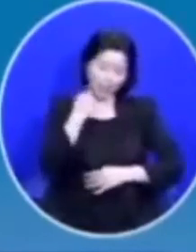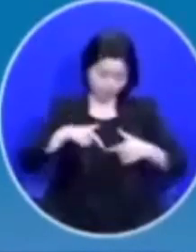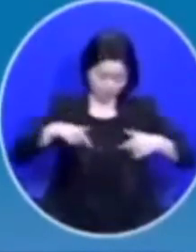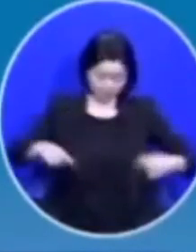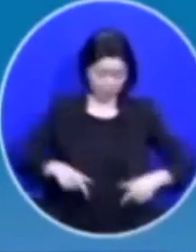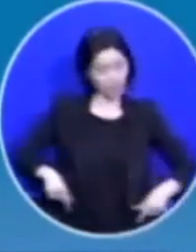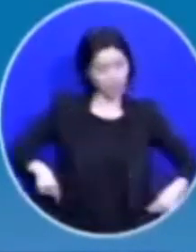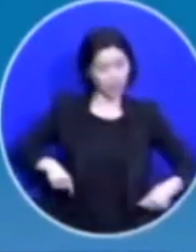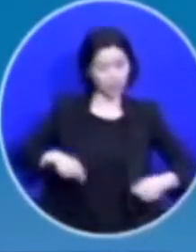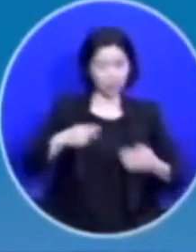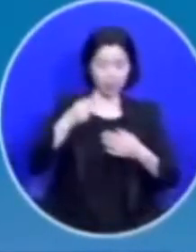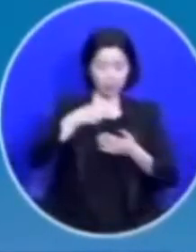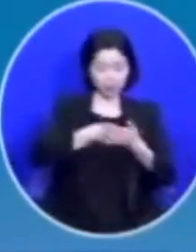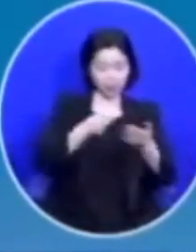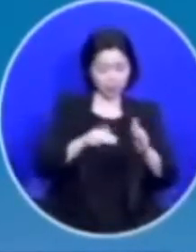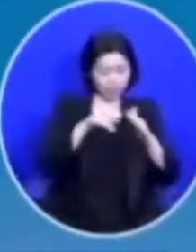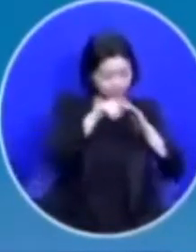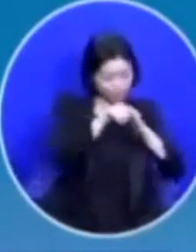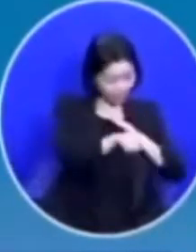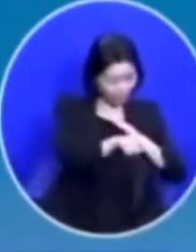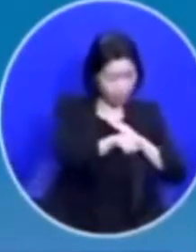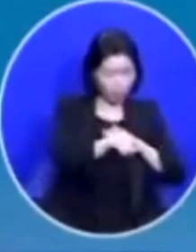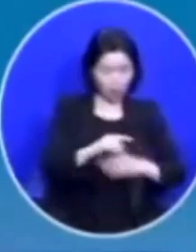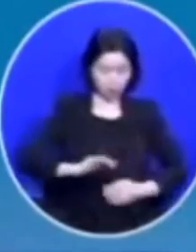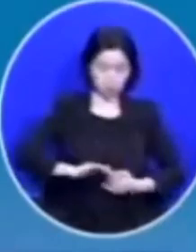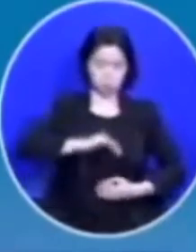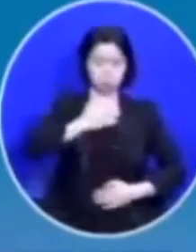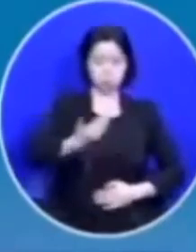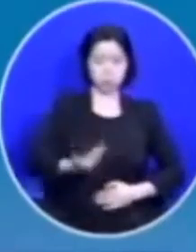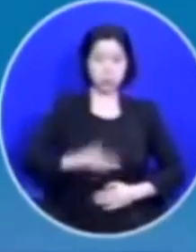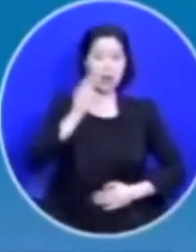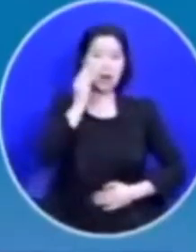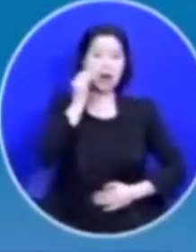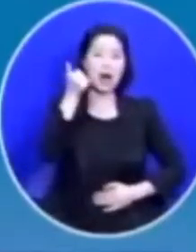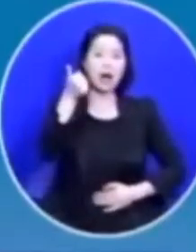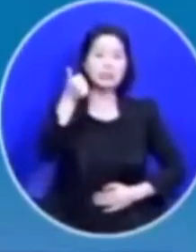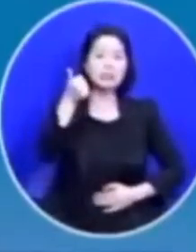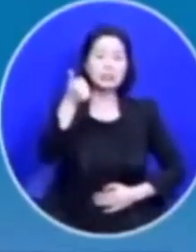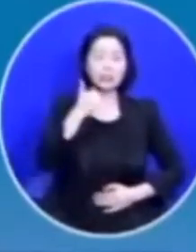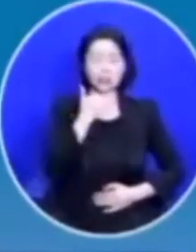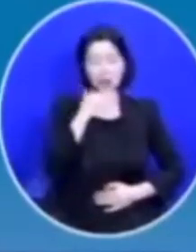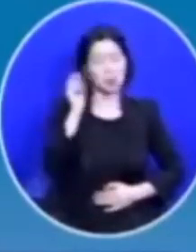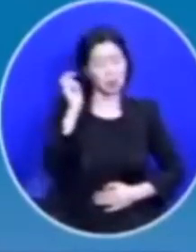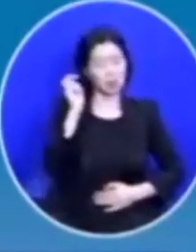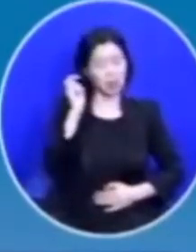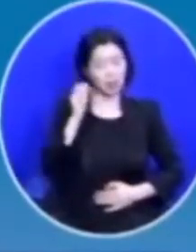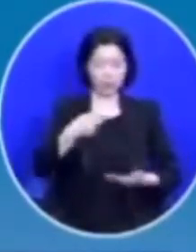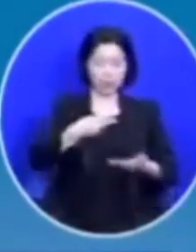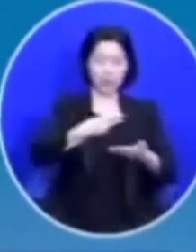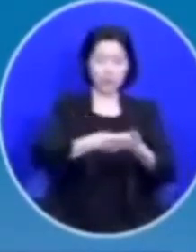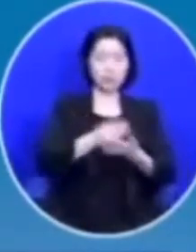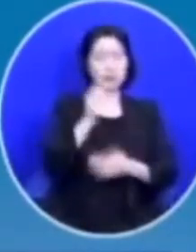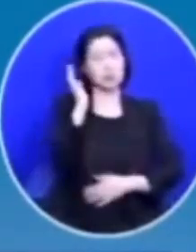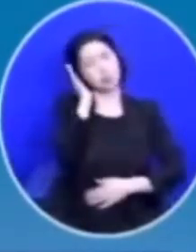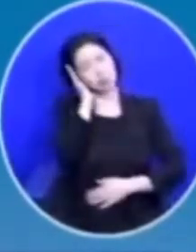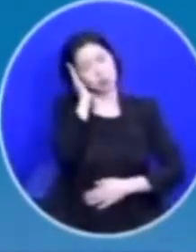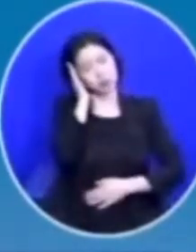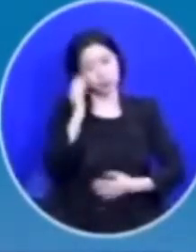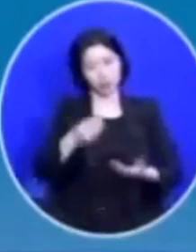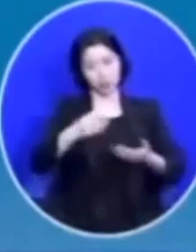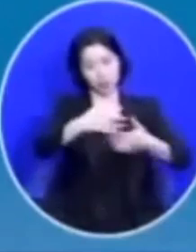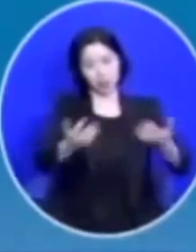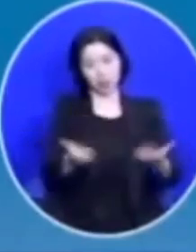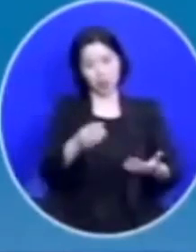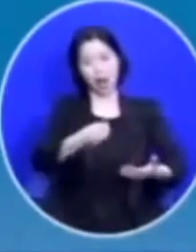침실로 들어가면 배불뚝이 아저씨가 기다리고 있을 겁니다 침대에 누워 시리아를 접시 채로 입에